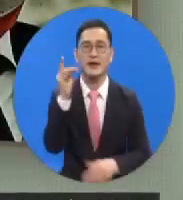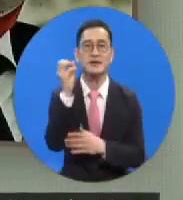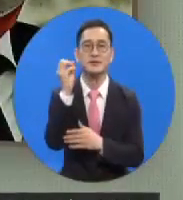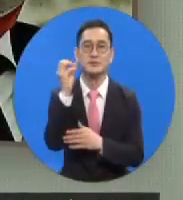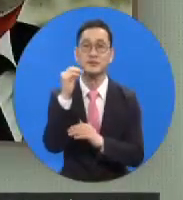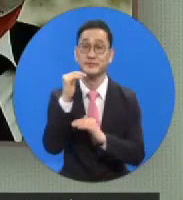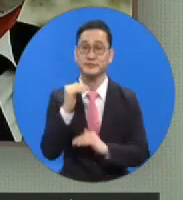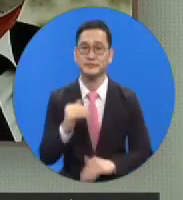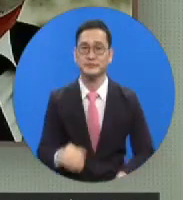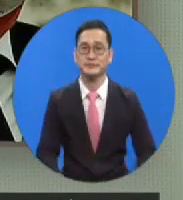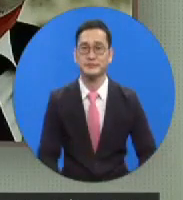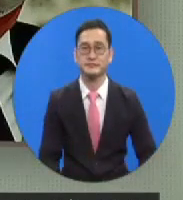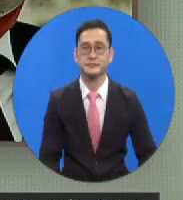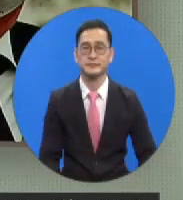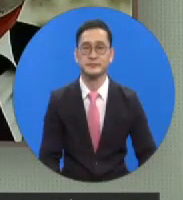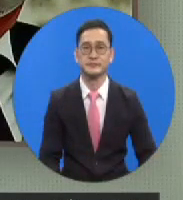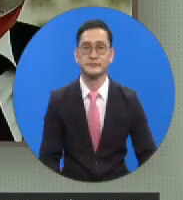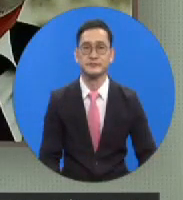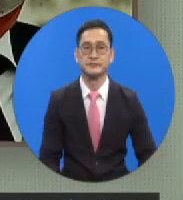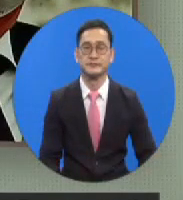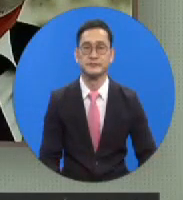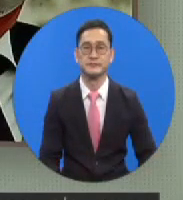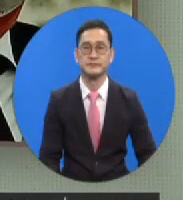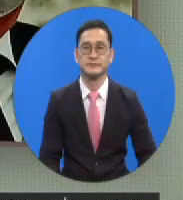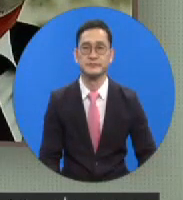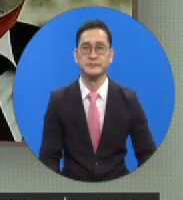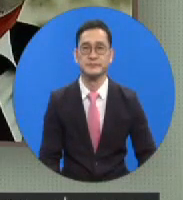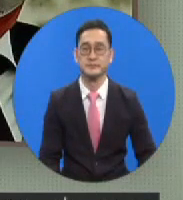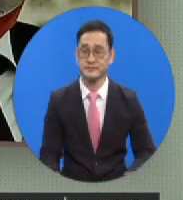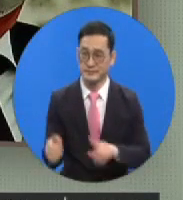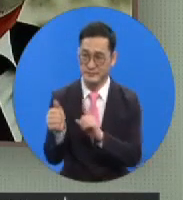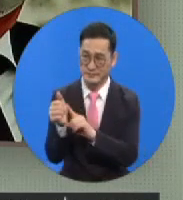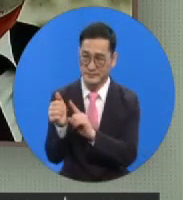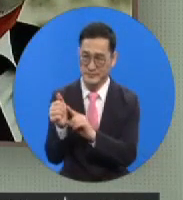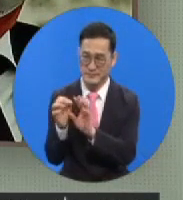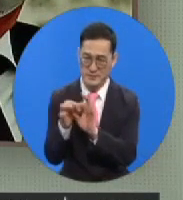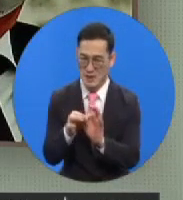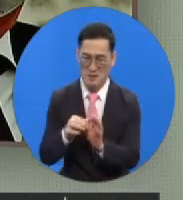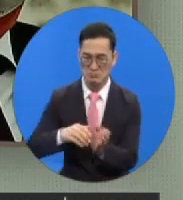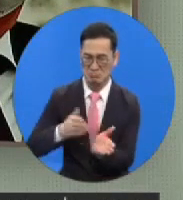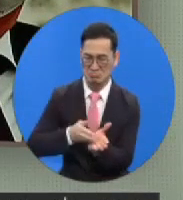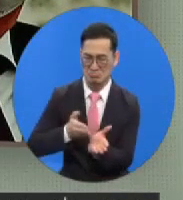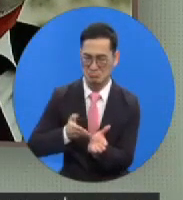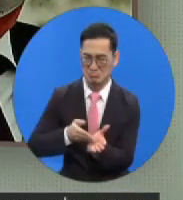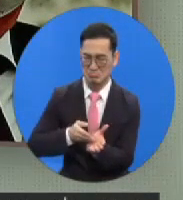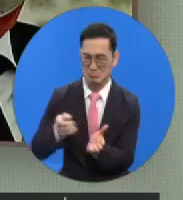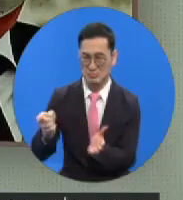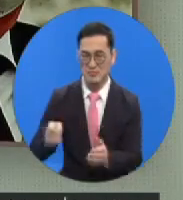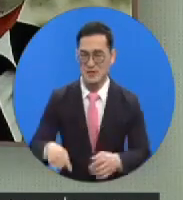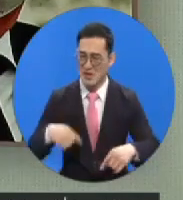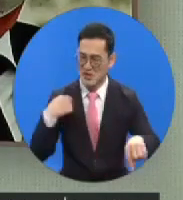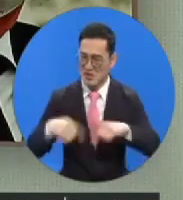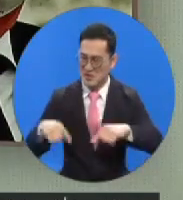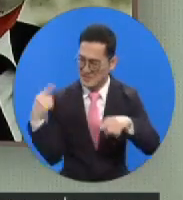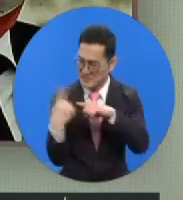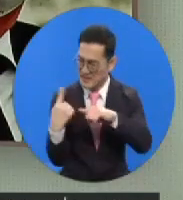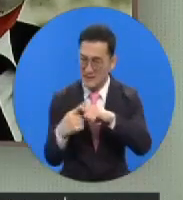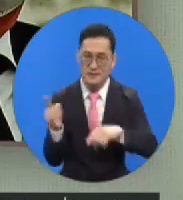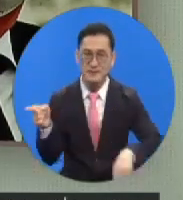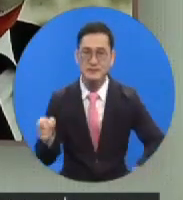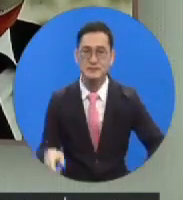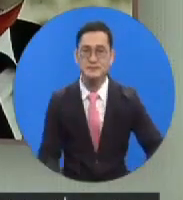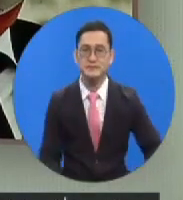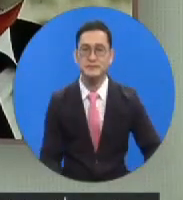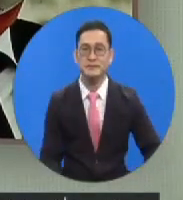한겨레 신문은 상당히 부정적으로 쓰고 있습니다. 온종일 작심 발언, 윤석열의 국감 정치다라고